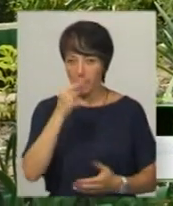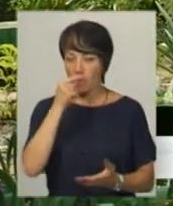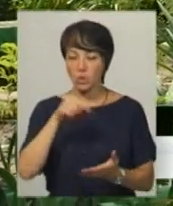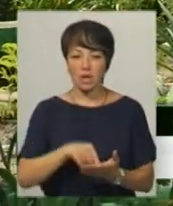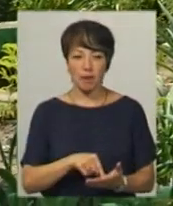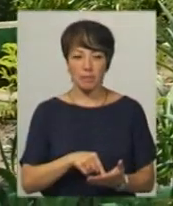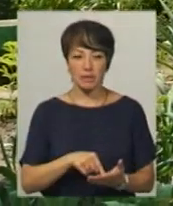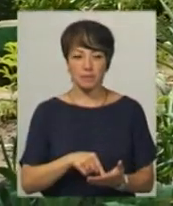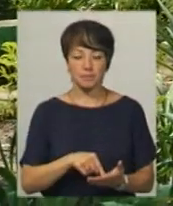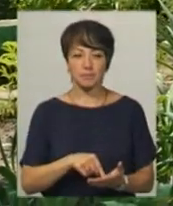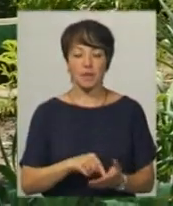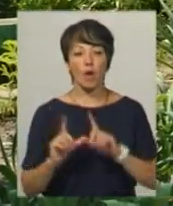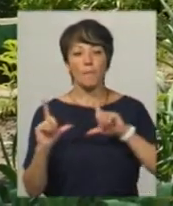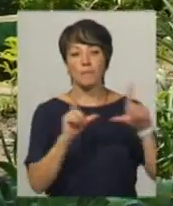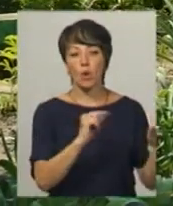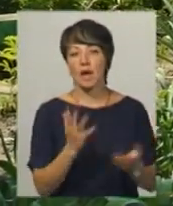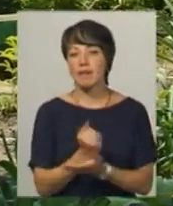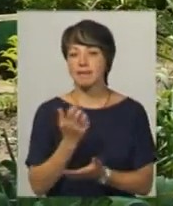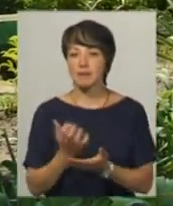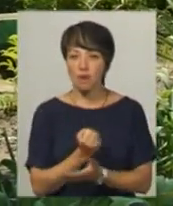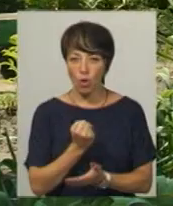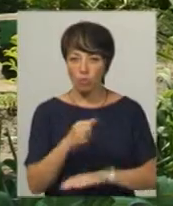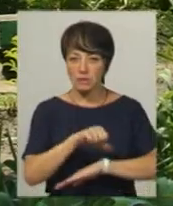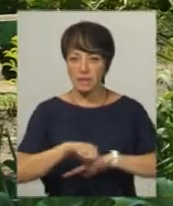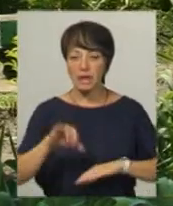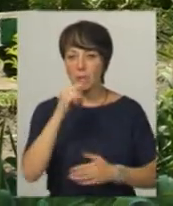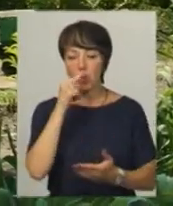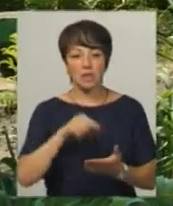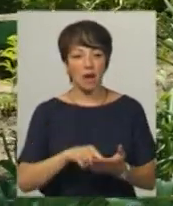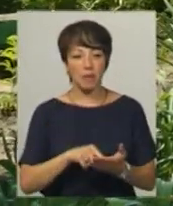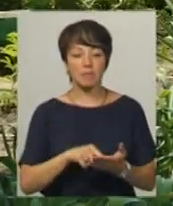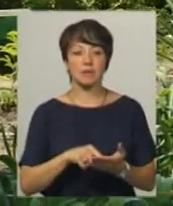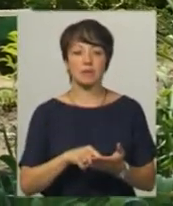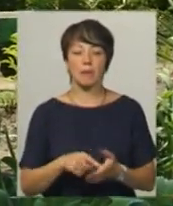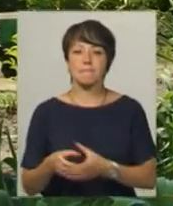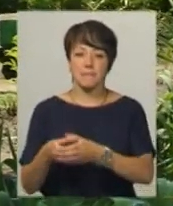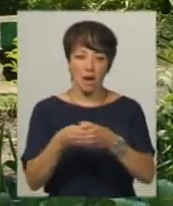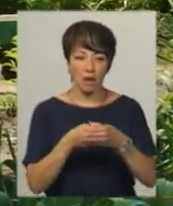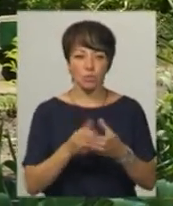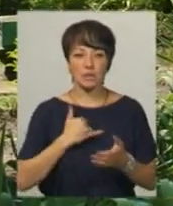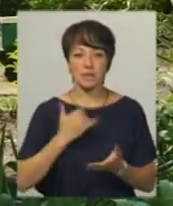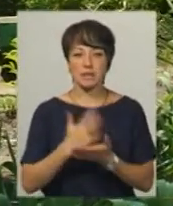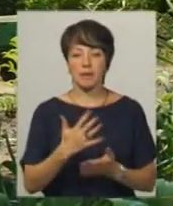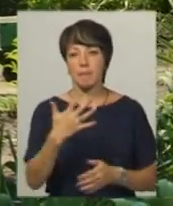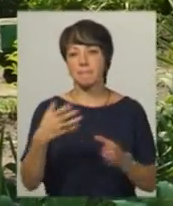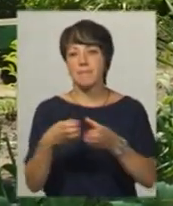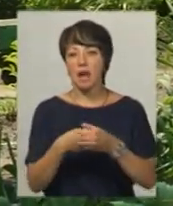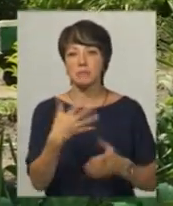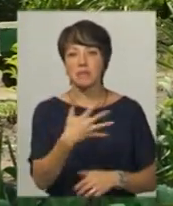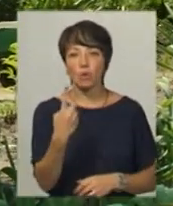потрапили, поїхали на заробітчанство і потрапили цілими бригадами. От в мене є бригада 51